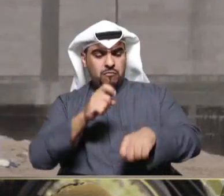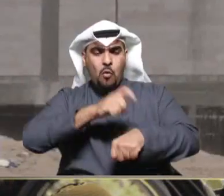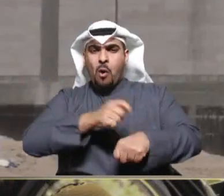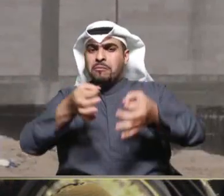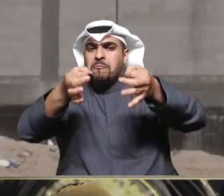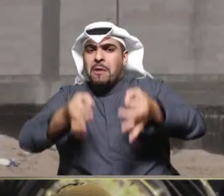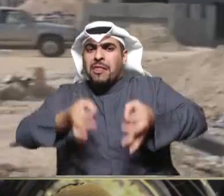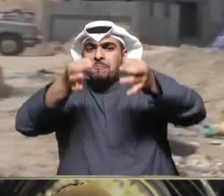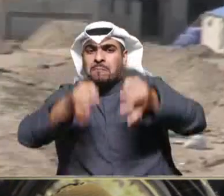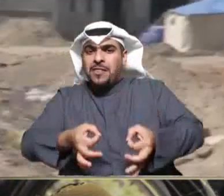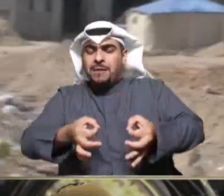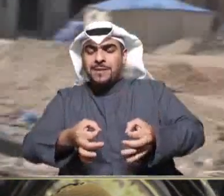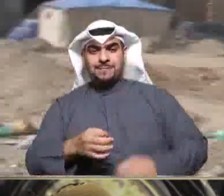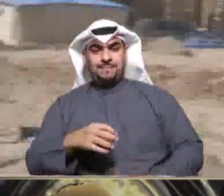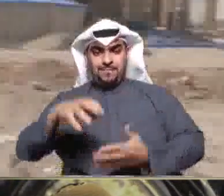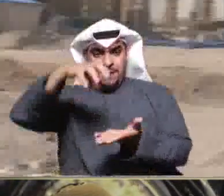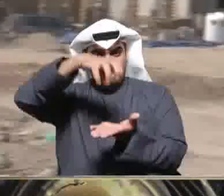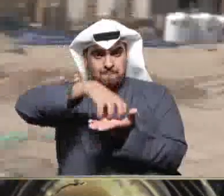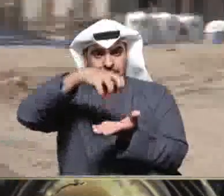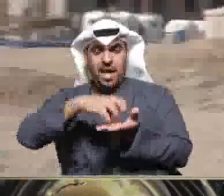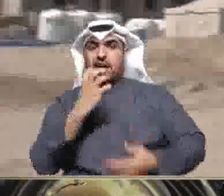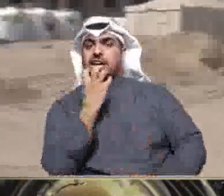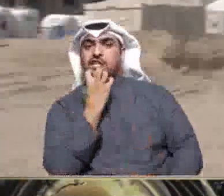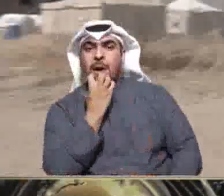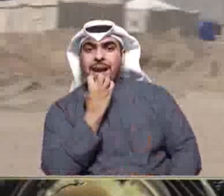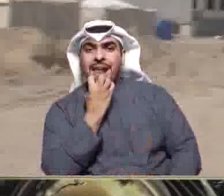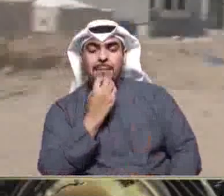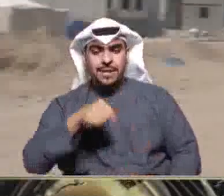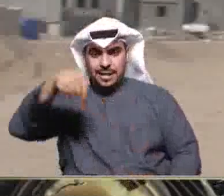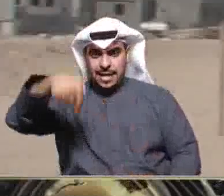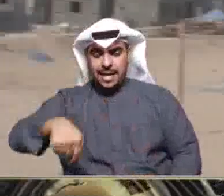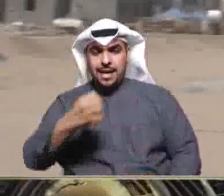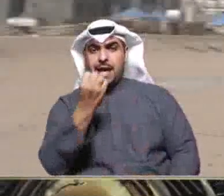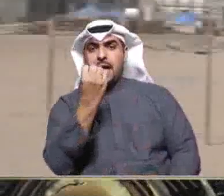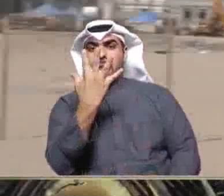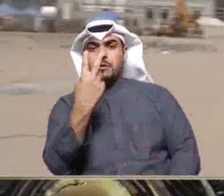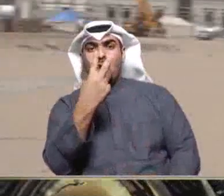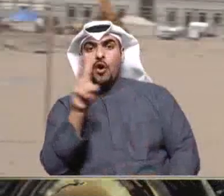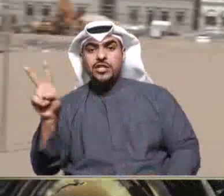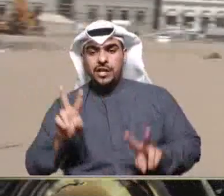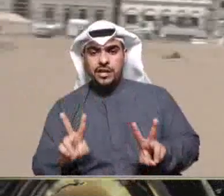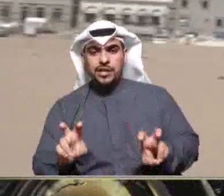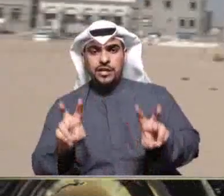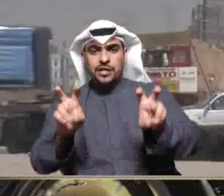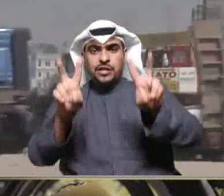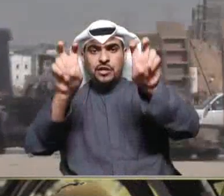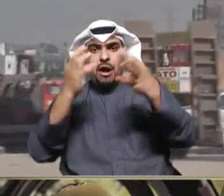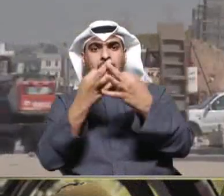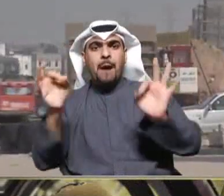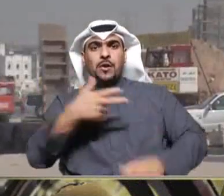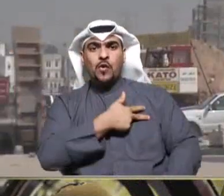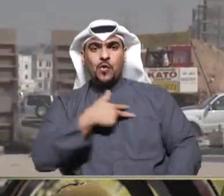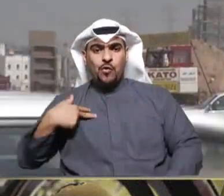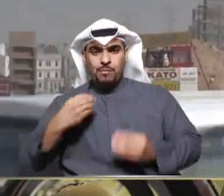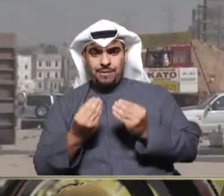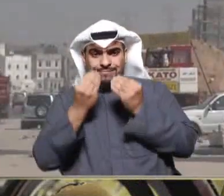أما بالنسبة لمدينة جابر الأحمد الذي يحتوي على 520 شقة سكنية، نسبة الإنجاز الفعلية